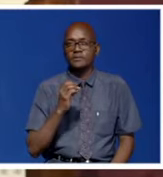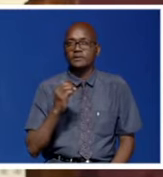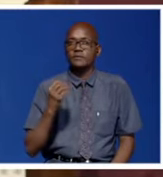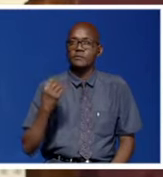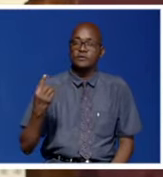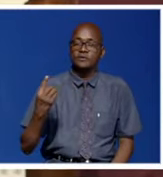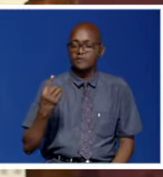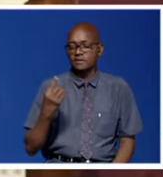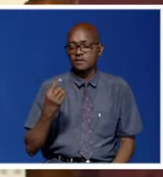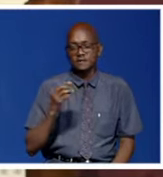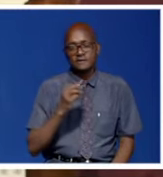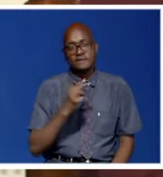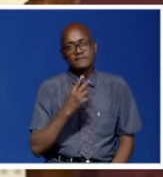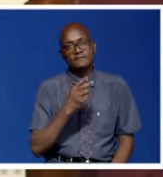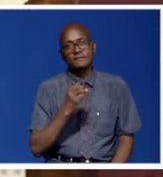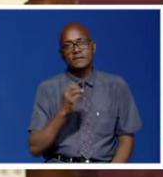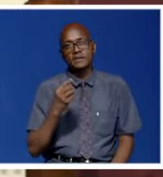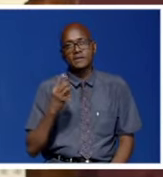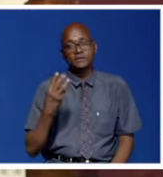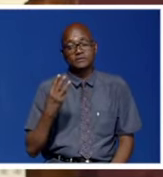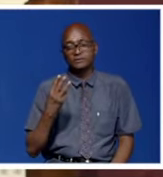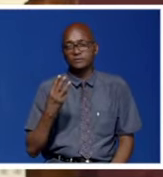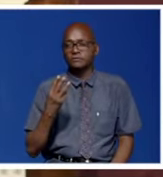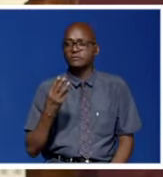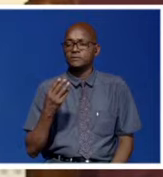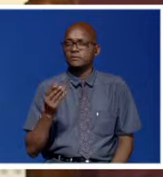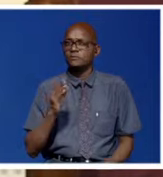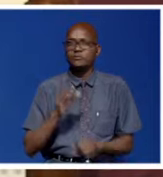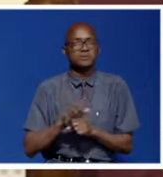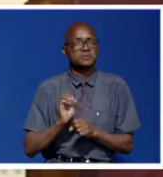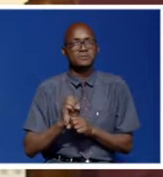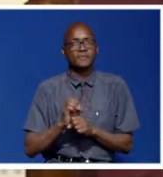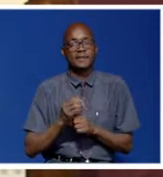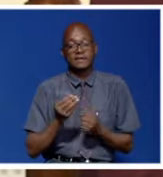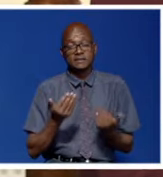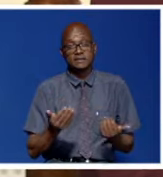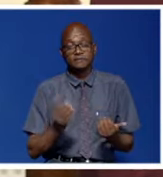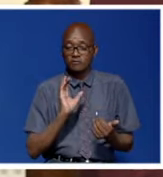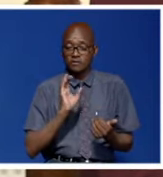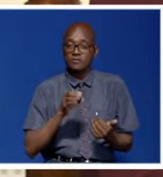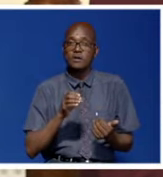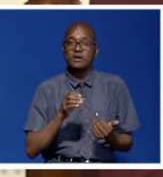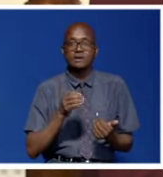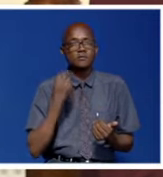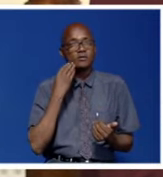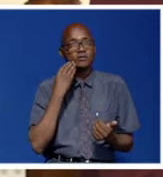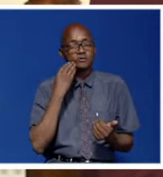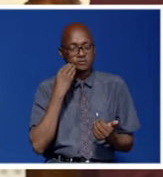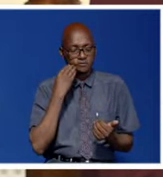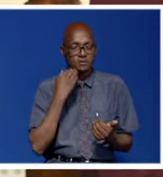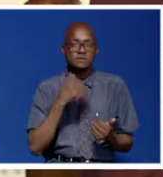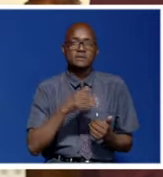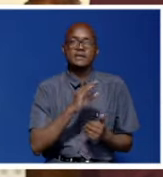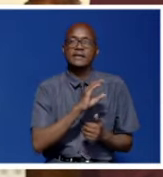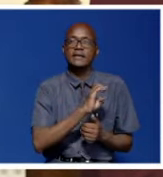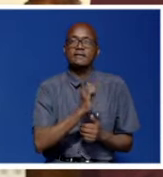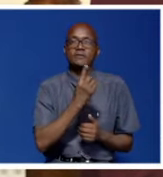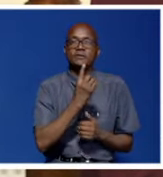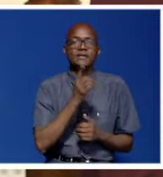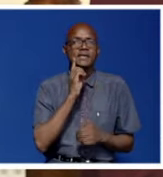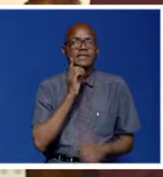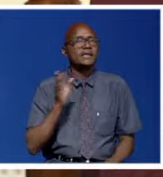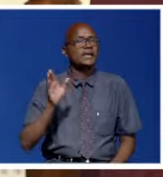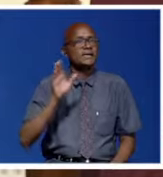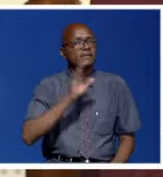sana. Lakini sasa hivi tumeweza kwenda kuona wagonjwa zaidi ya 1000 kwa mwaka. Kila siku tunawafanyia operation zaidi ya